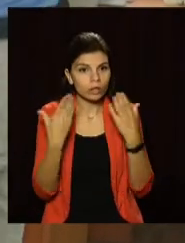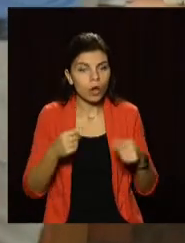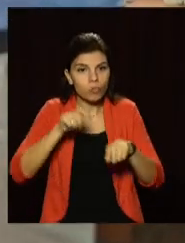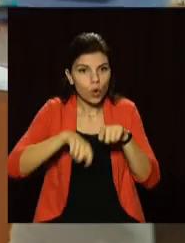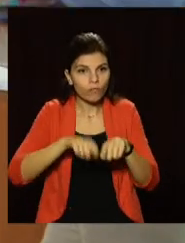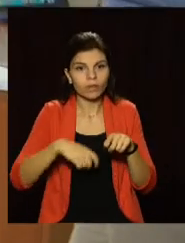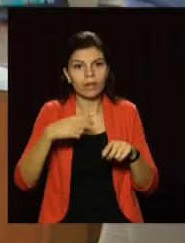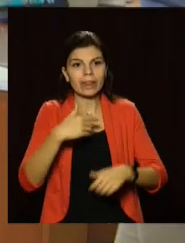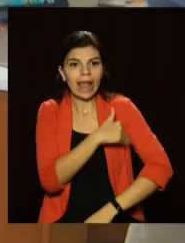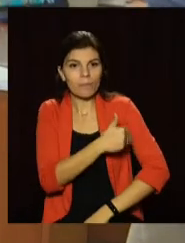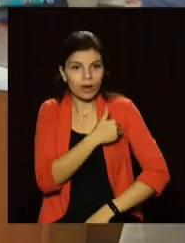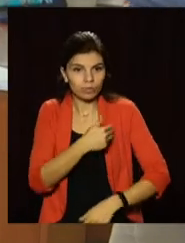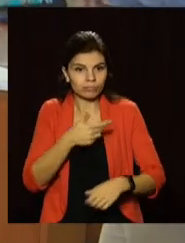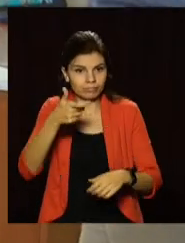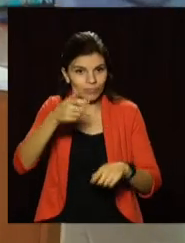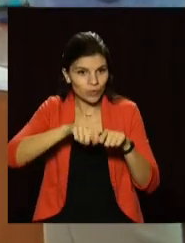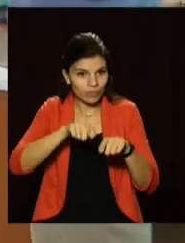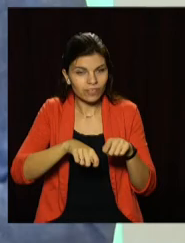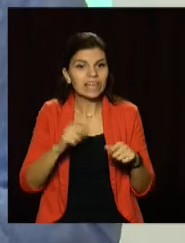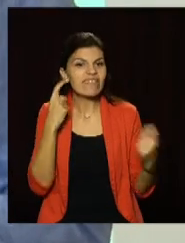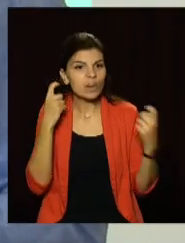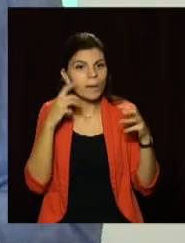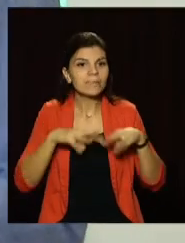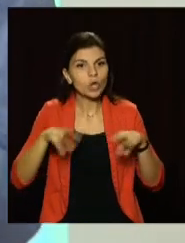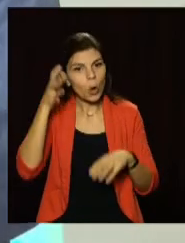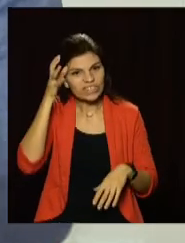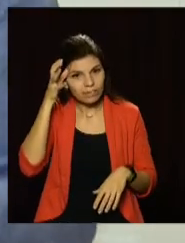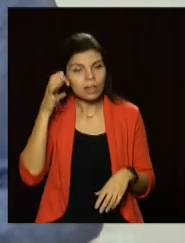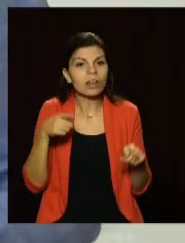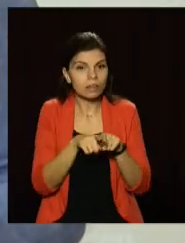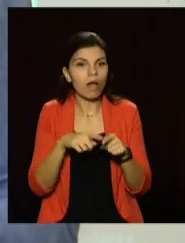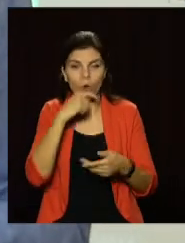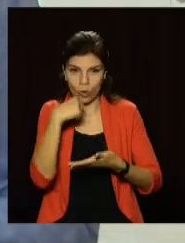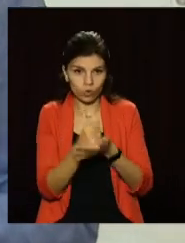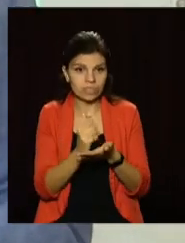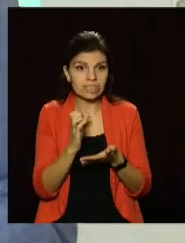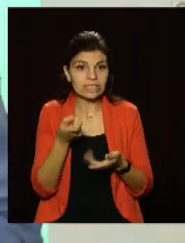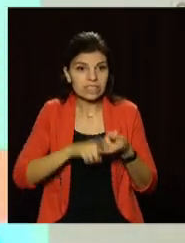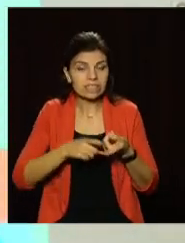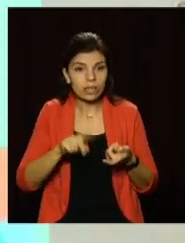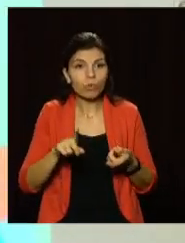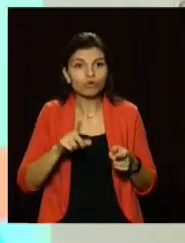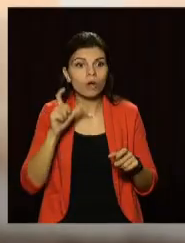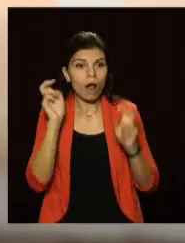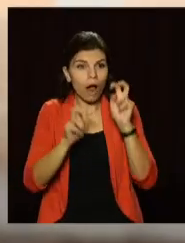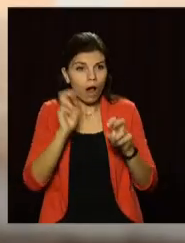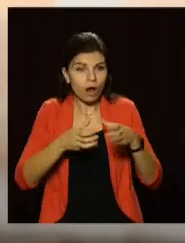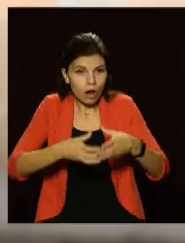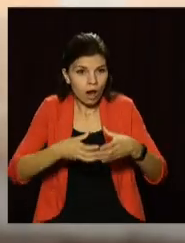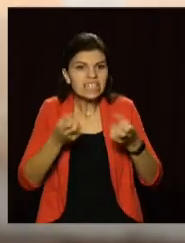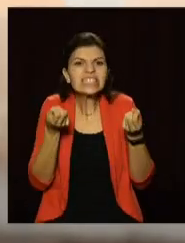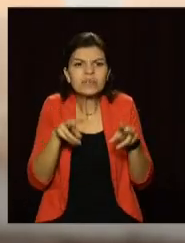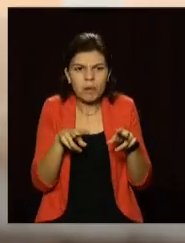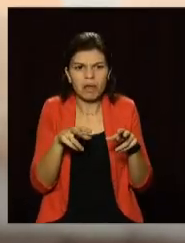контролю стану здоров'я учнів. За інформацією Міністерства освіти, такі винятки у зв'язку з тим, що наповнюваність класів спецзакладів